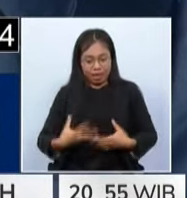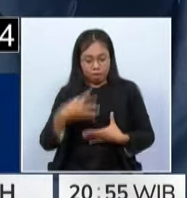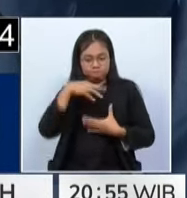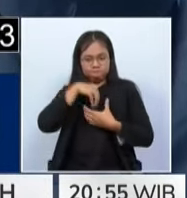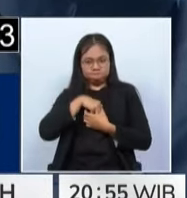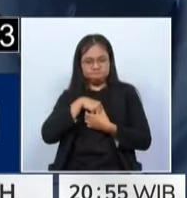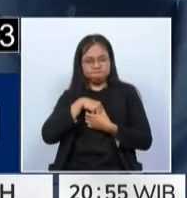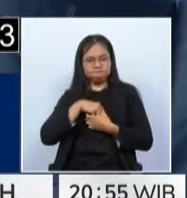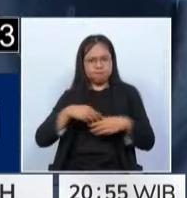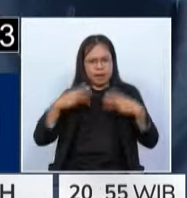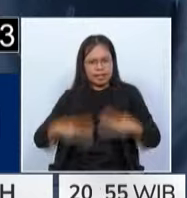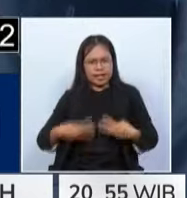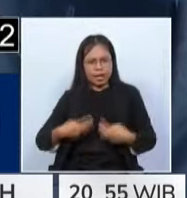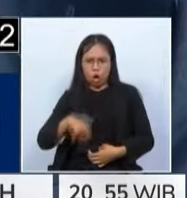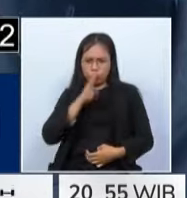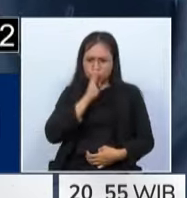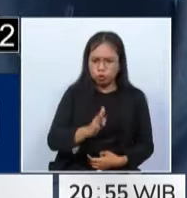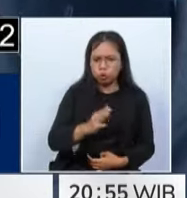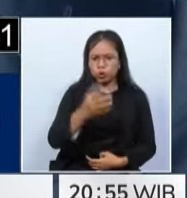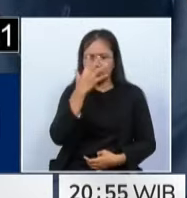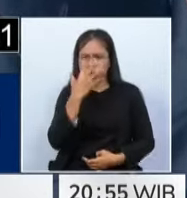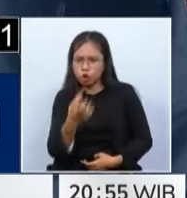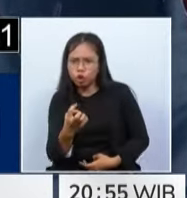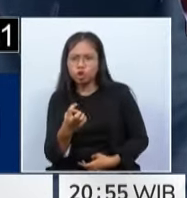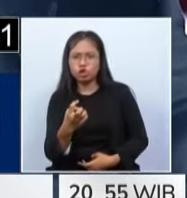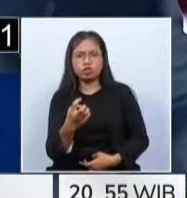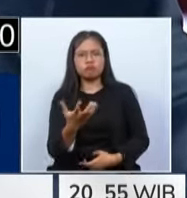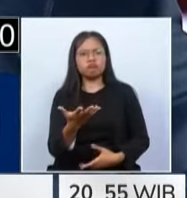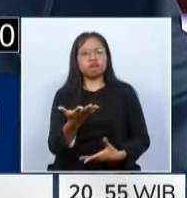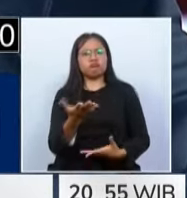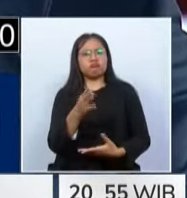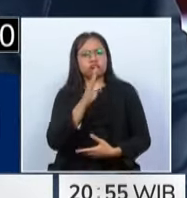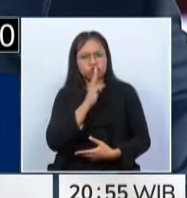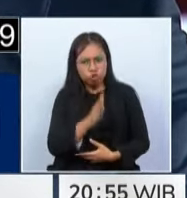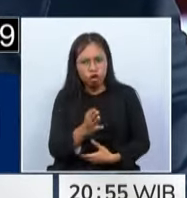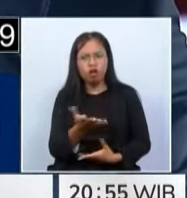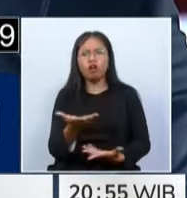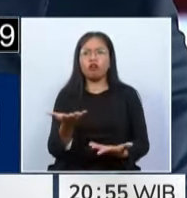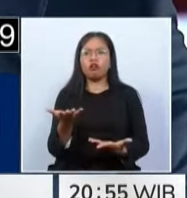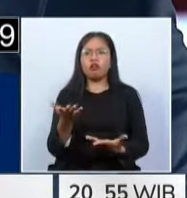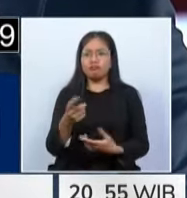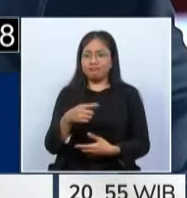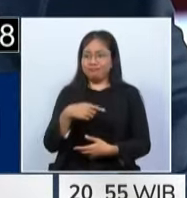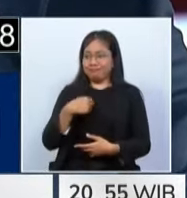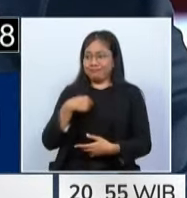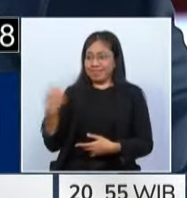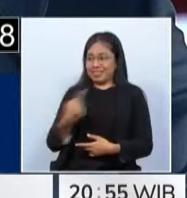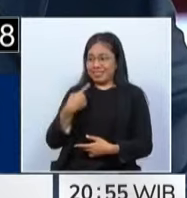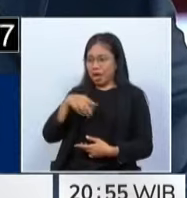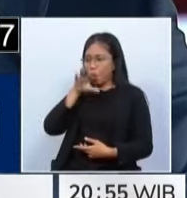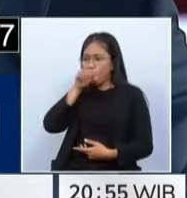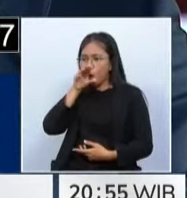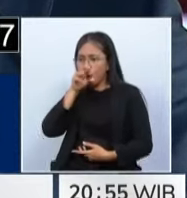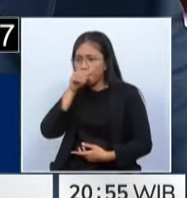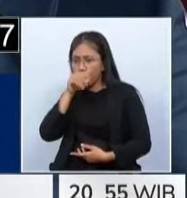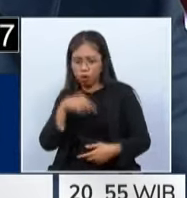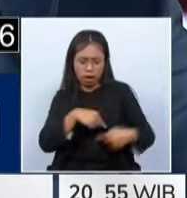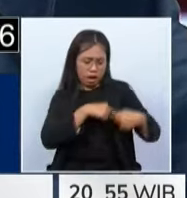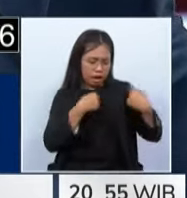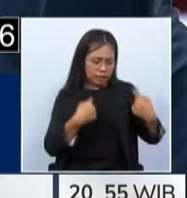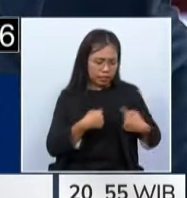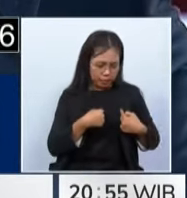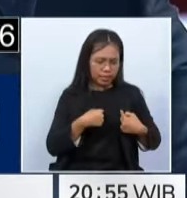benar ya jujur apa yang kita katakan itu ya yang ada di hati kita